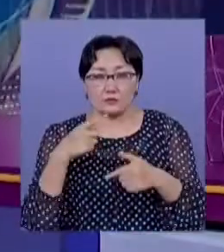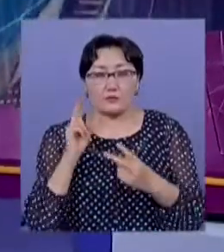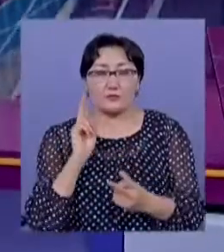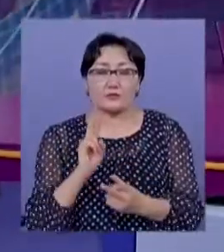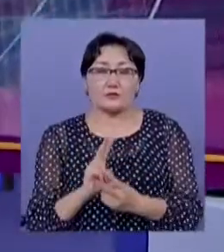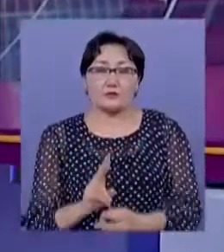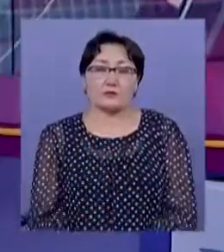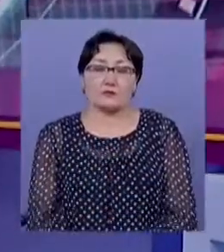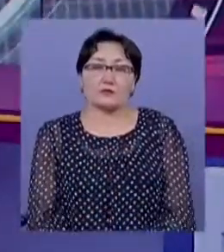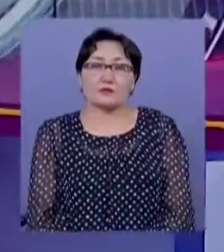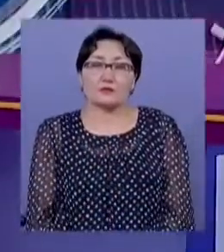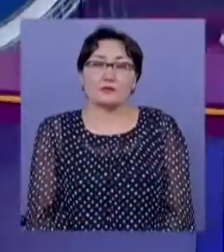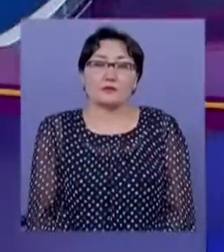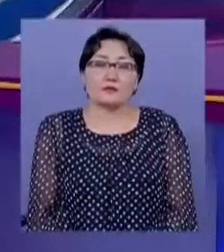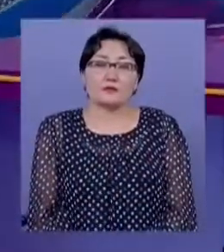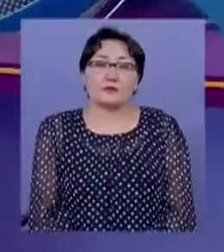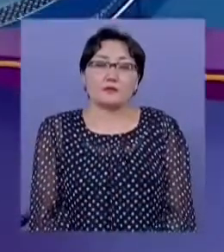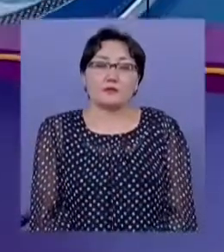жақсы жаңалықтармен жолықтырсын.